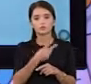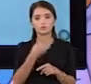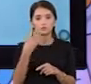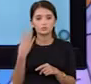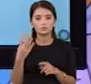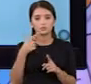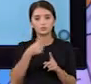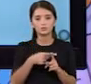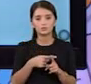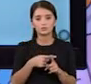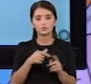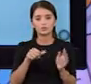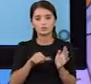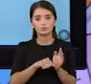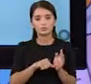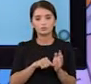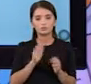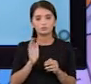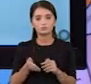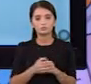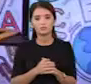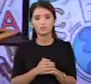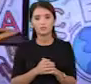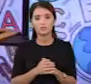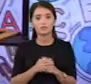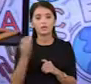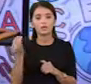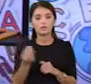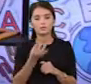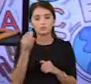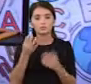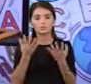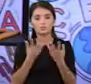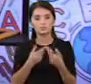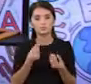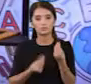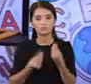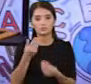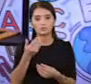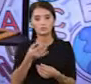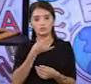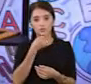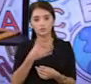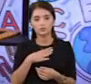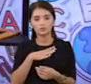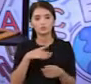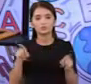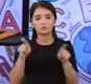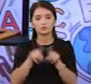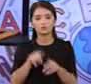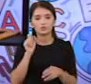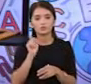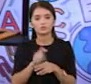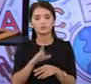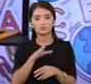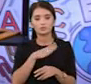va 4 sonlarning yig'indisi 6 ga teng ekan. Ajoyib hisob o'yini sizga yoqdimi? Yana shunday topshiriq